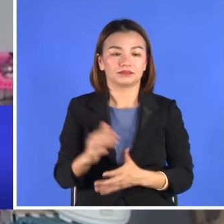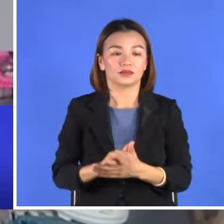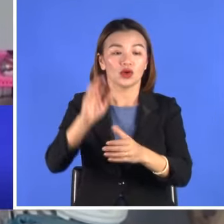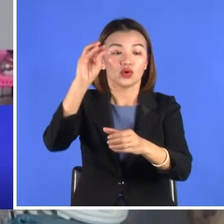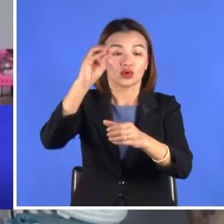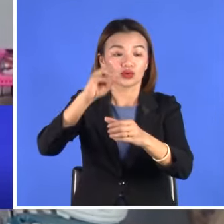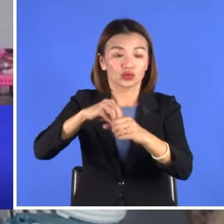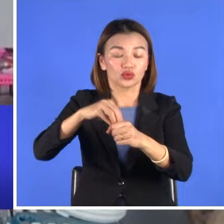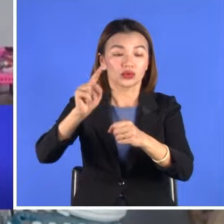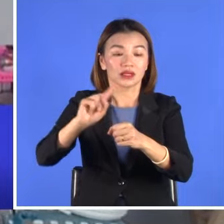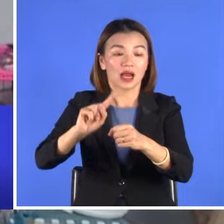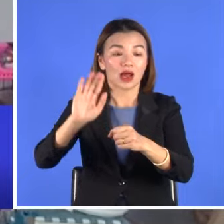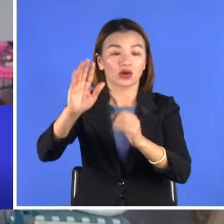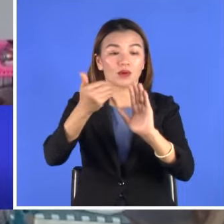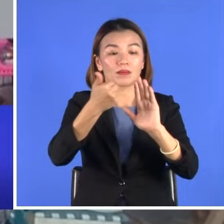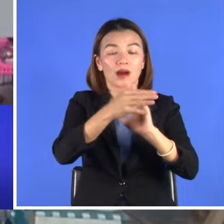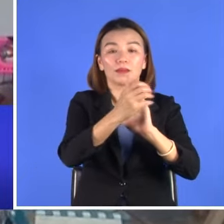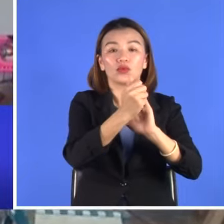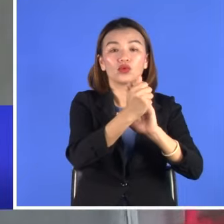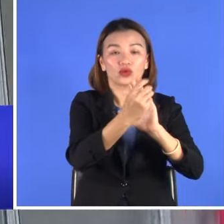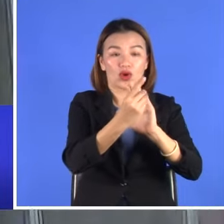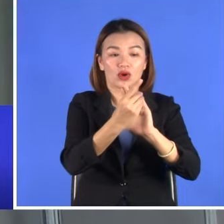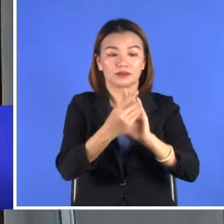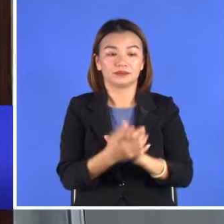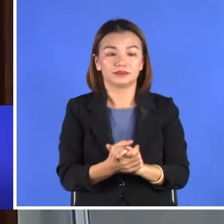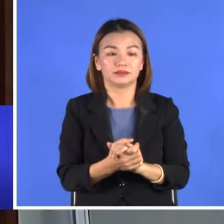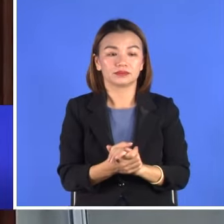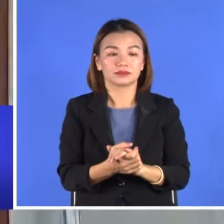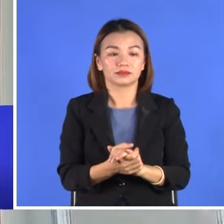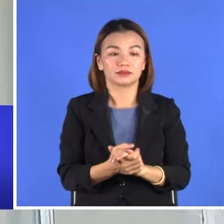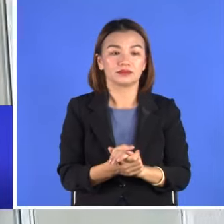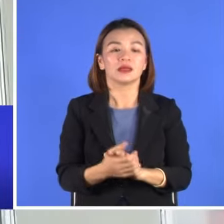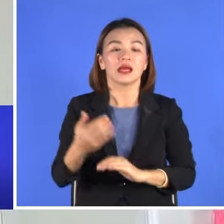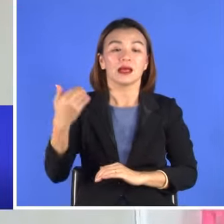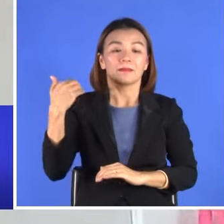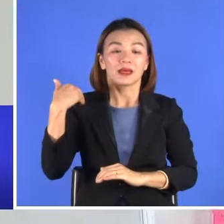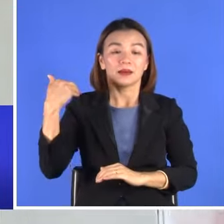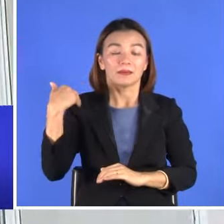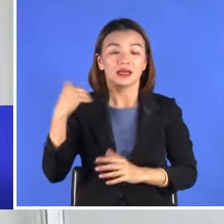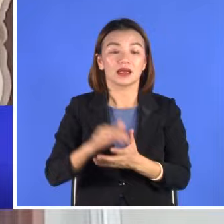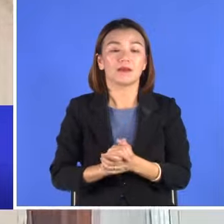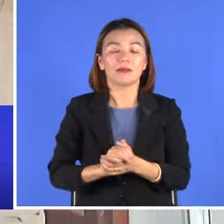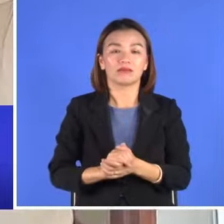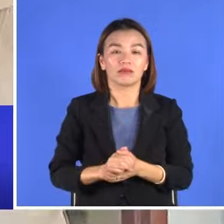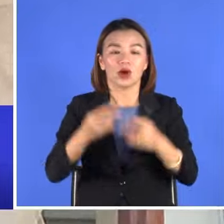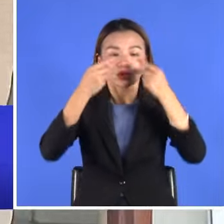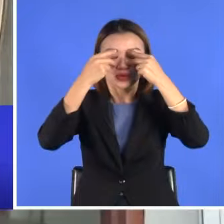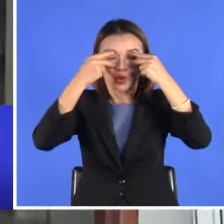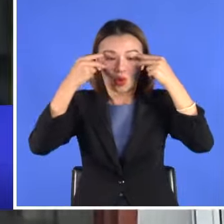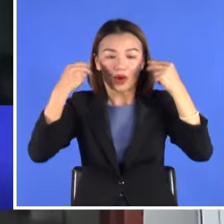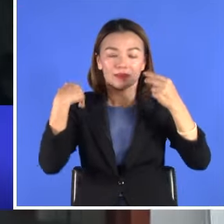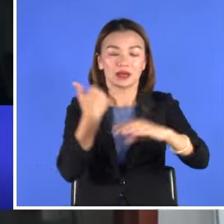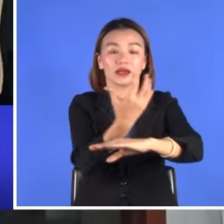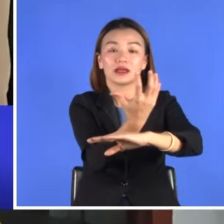บ้านจั่นอำเภอเมืองจังหวัดอุดรธานีคนร้ายเนี่ยนำจอทีวีมาต่อกับกับไมค์เพื่อร้องคาราโอเกะเป่าลูก